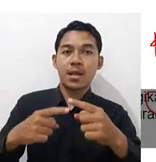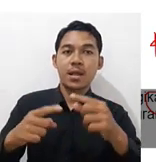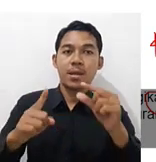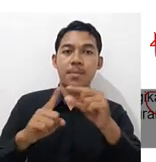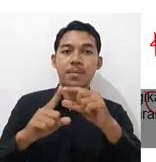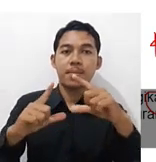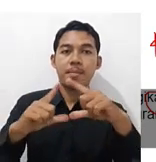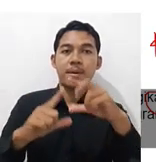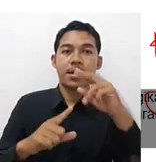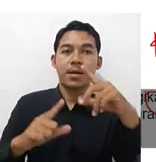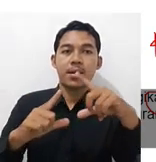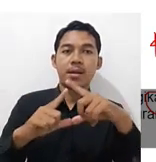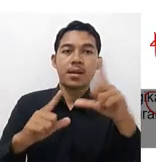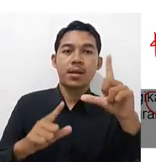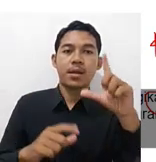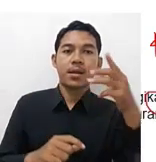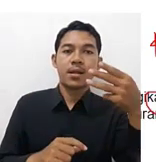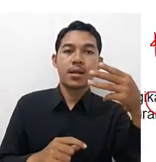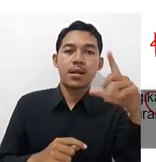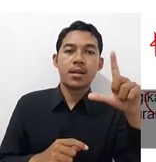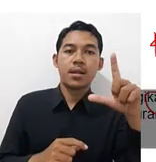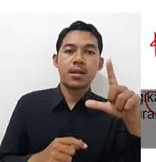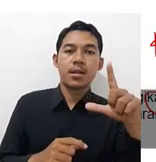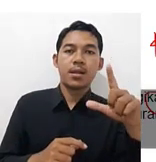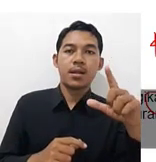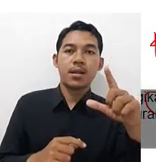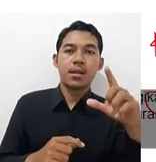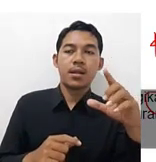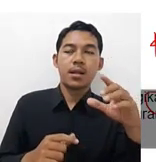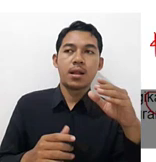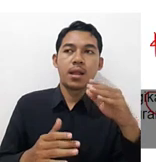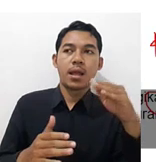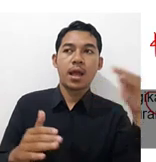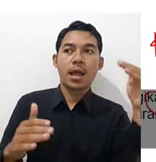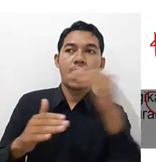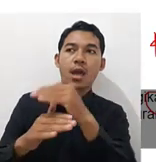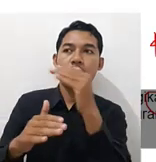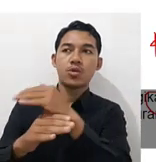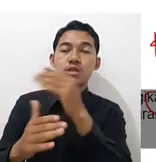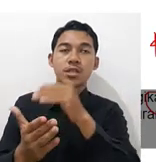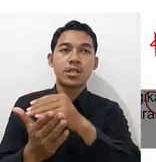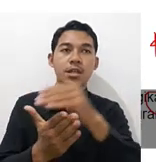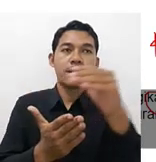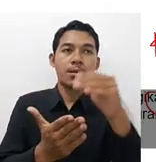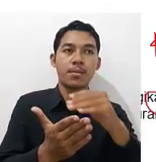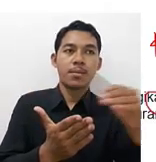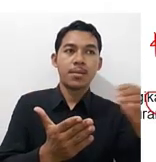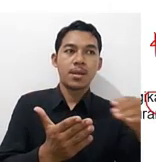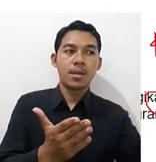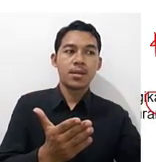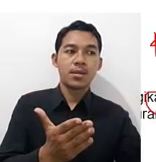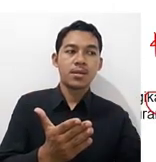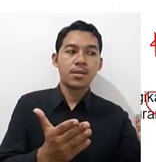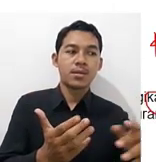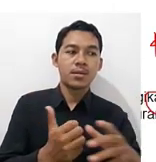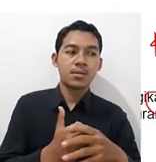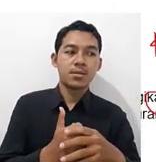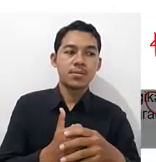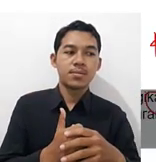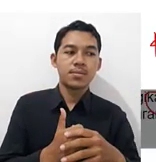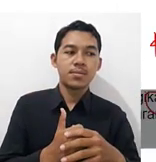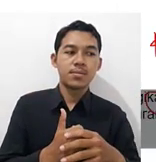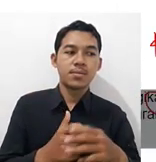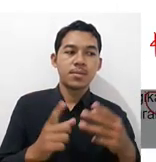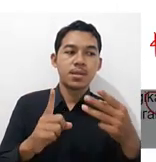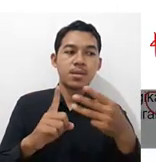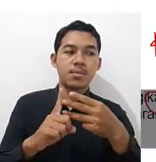kalau rangkaian paralel itu arus terbagi ya kan. Jadi ya udah tinggal kita lihat aja, misalnya